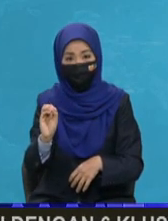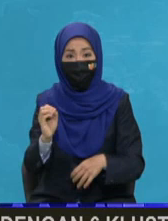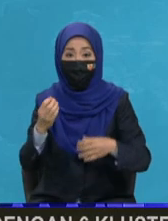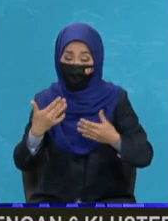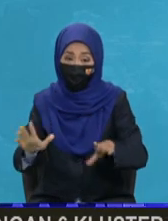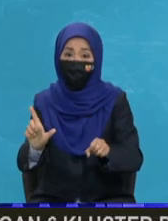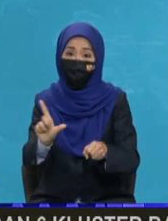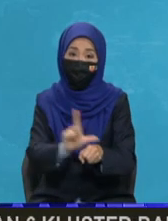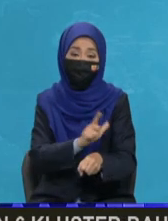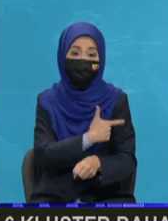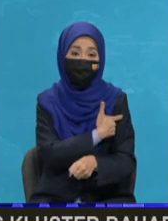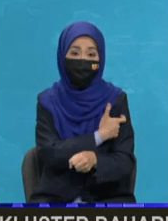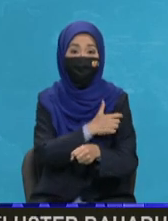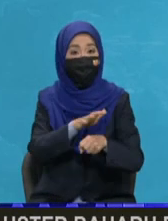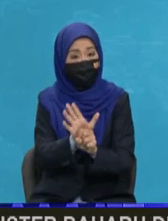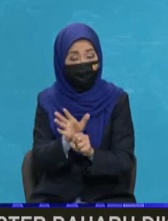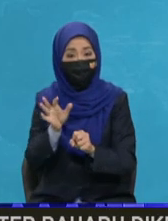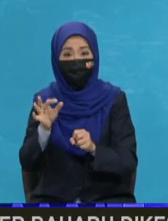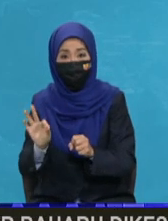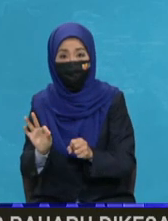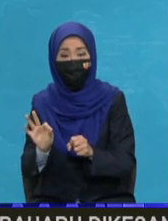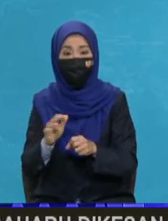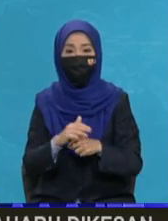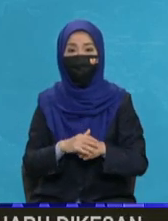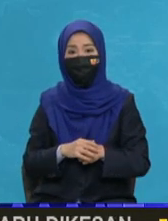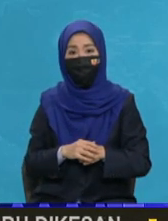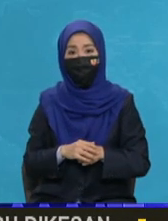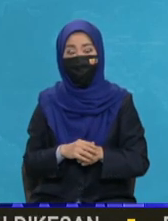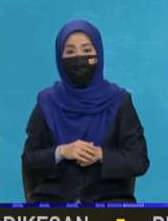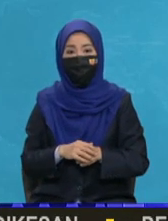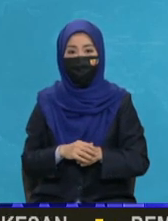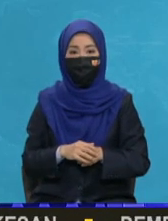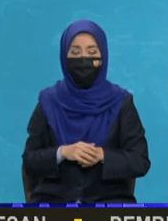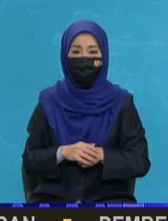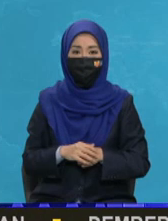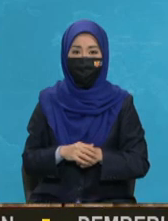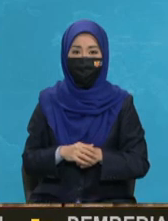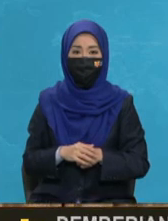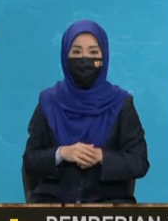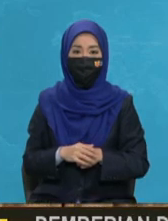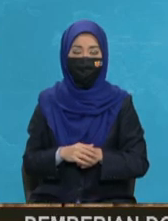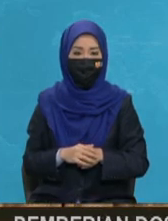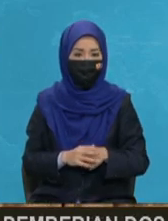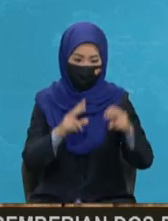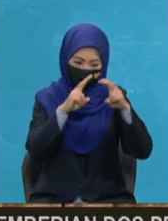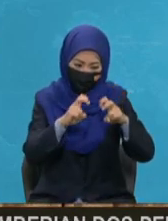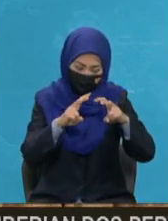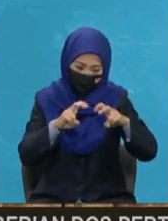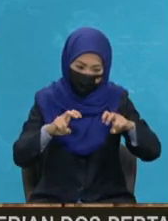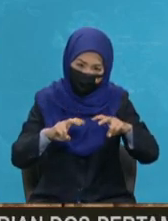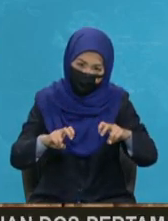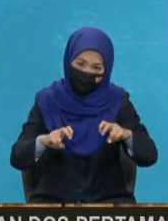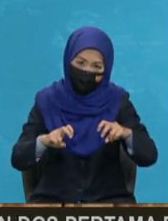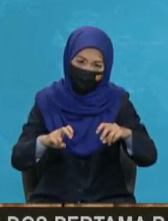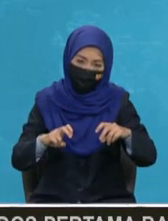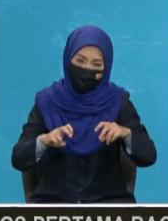mereka ia melengkapkan dua dosis suntikan vaksin kombinasi intense Hai dapatan ini menunjukkan walaupun